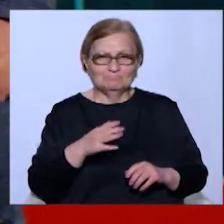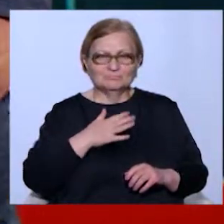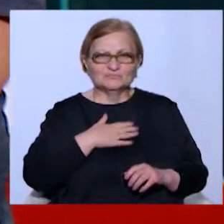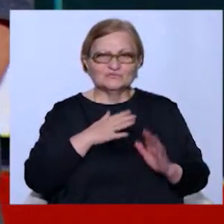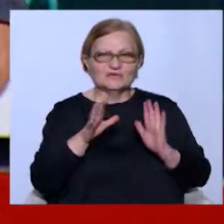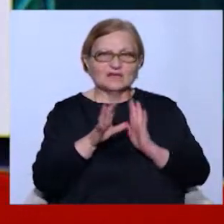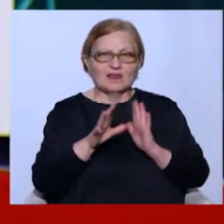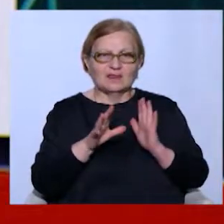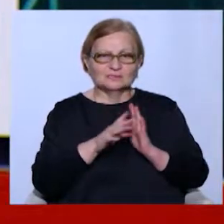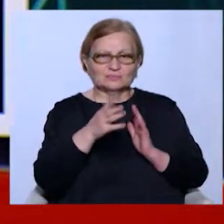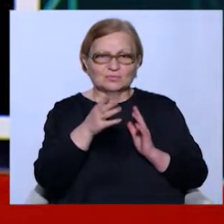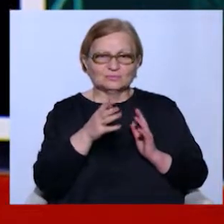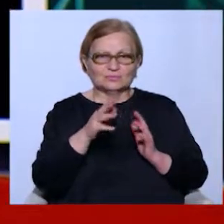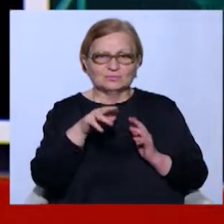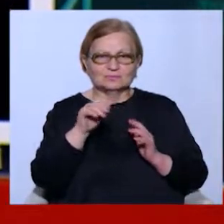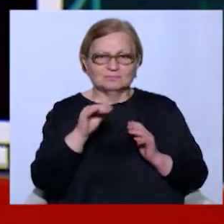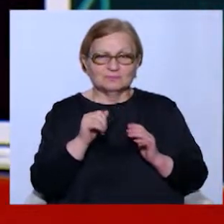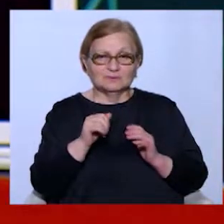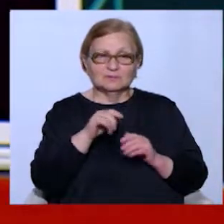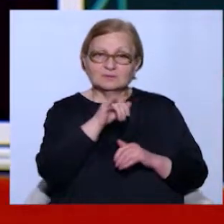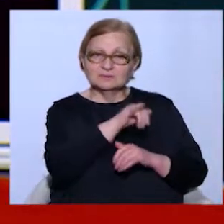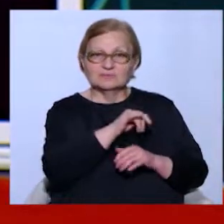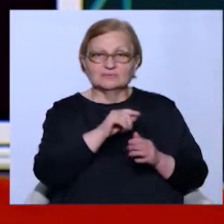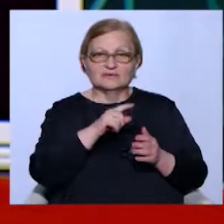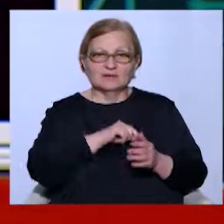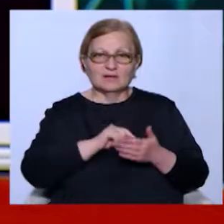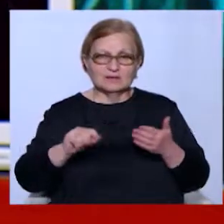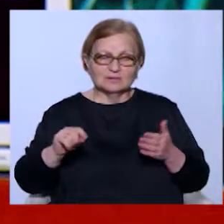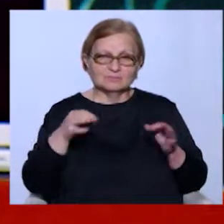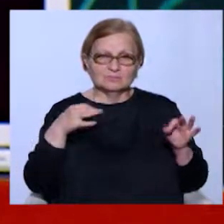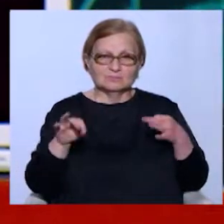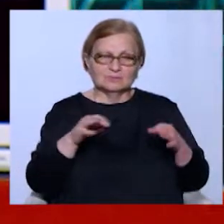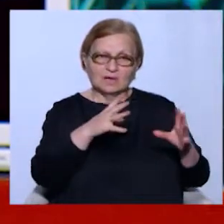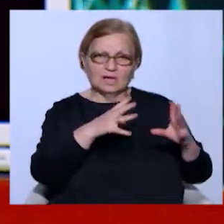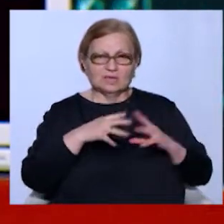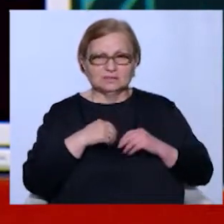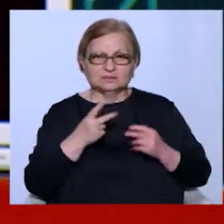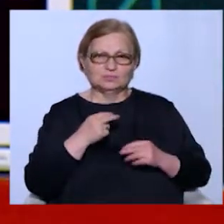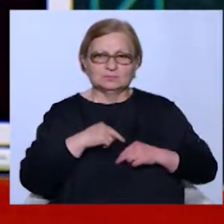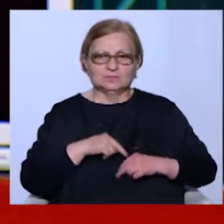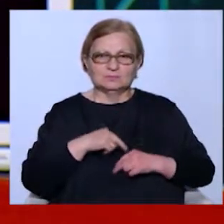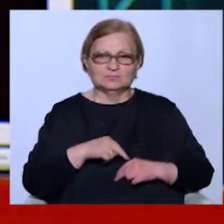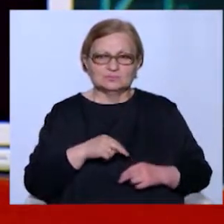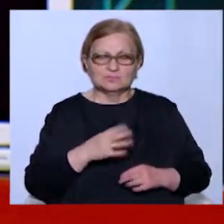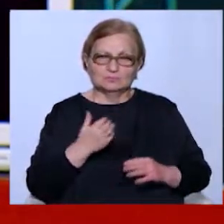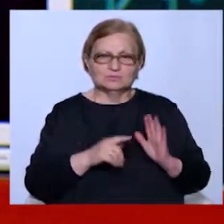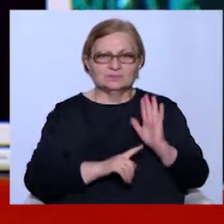ელექტრონული დაფა. თქვენ კი დაგჭირდებათ კალამი და ფურცელი. თქვენს ჩემთან ერთად უნდა იმუშაოთ. მოდი